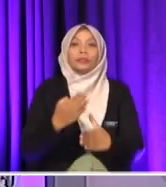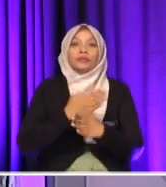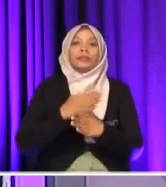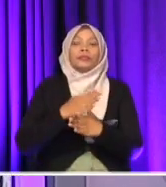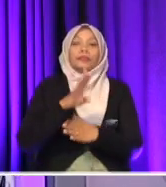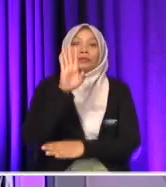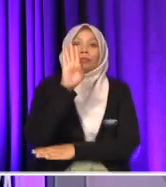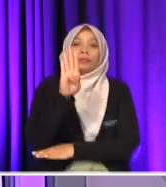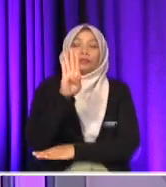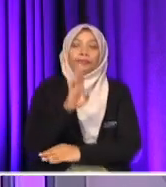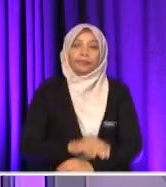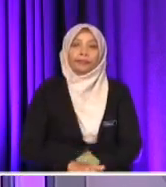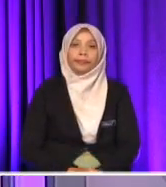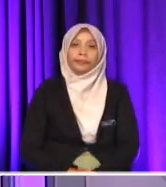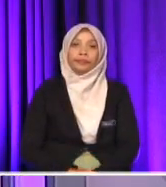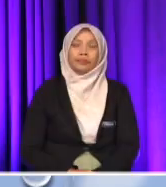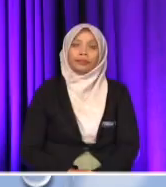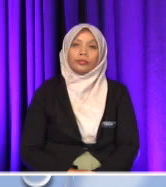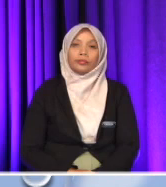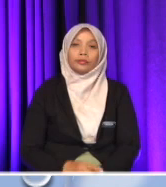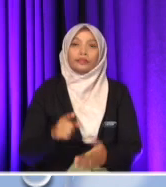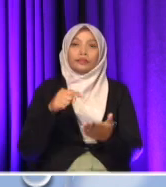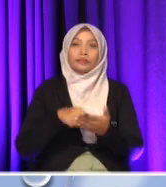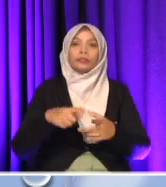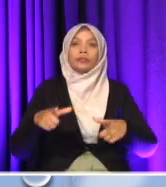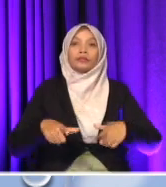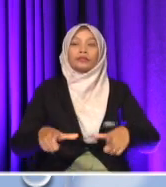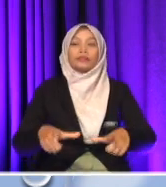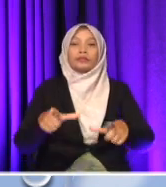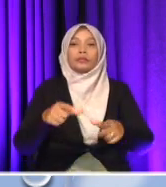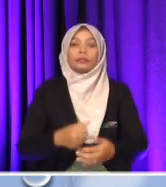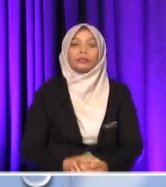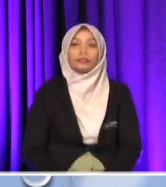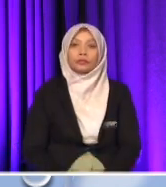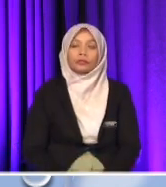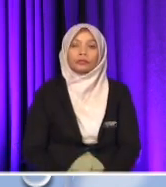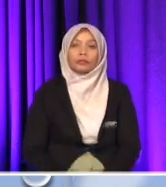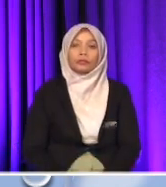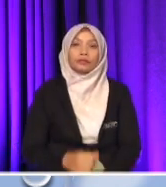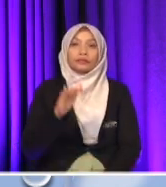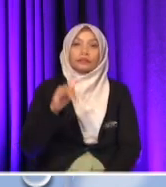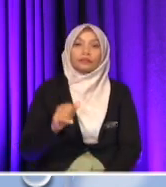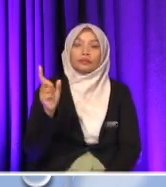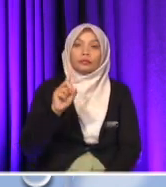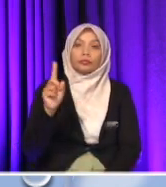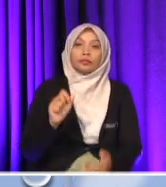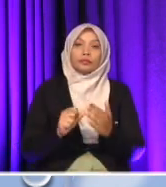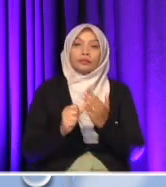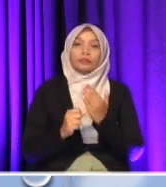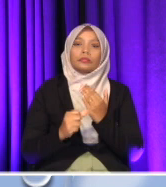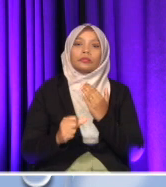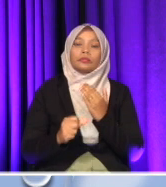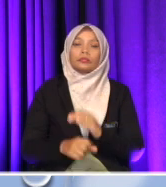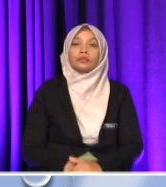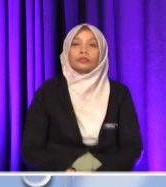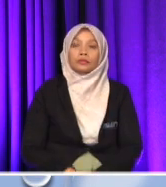Okey. Contoh soalan untuk bahagian B. Okey, ini liter. Okey. Liter yang mana asalnya kita ada 3